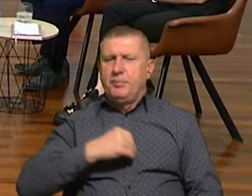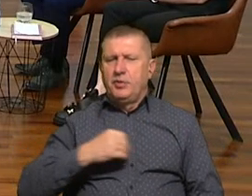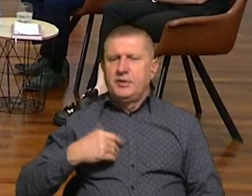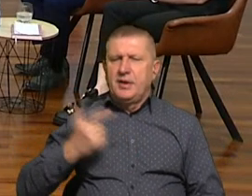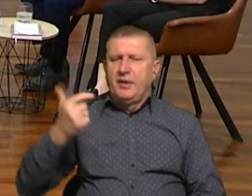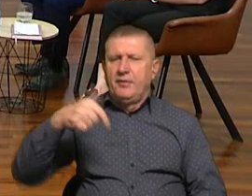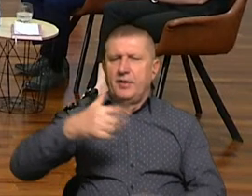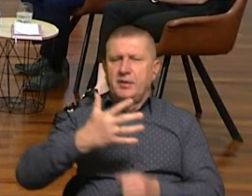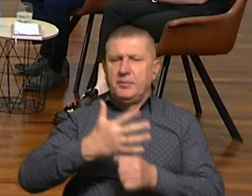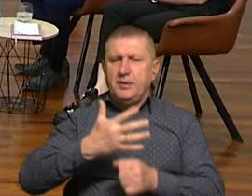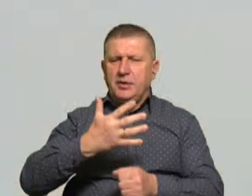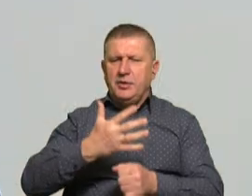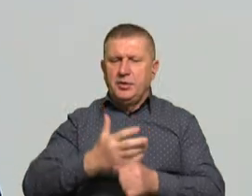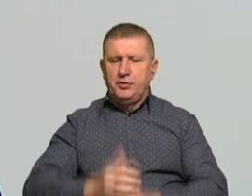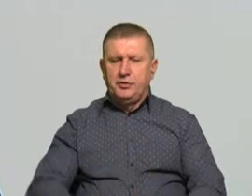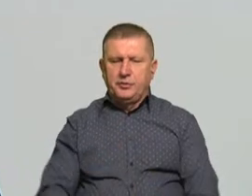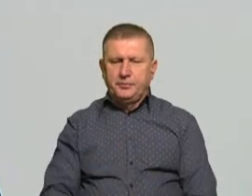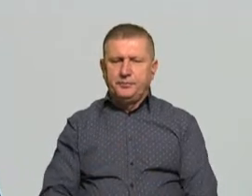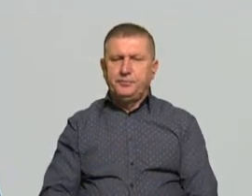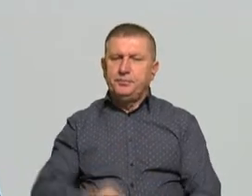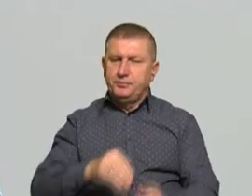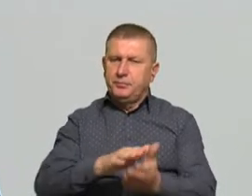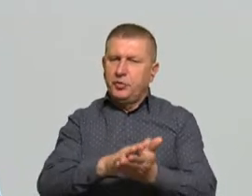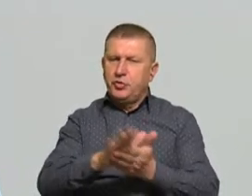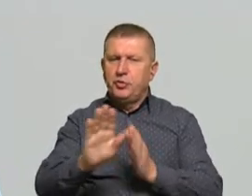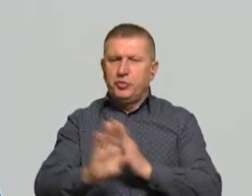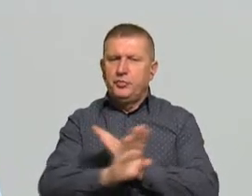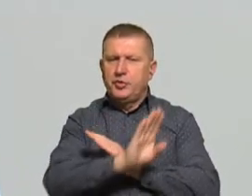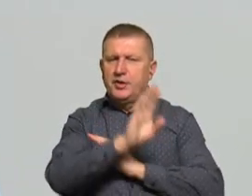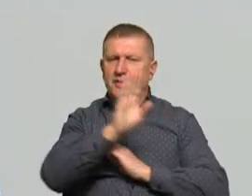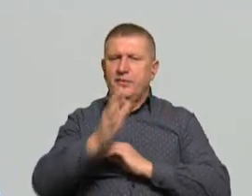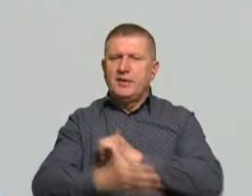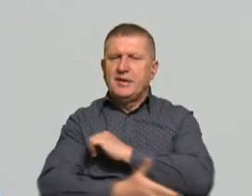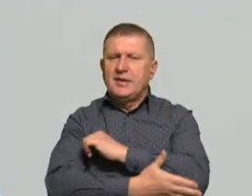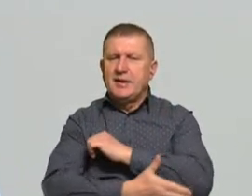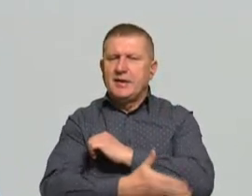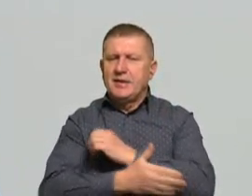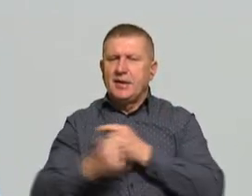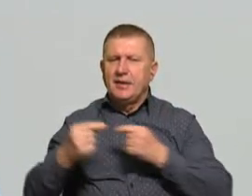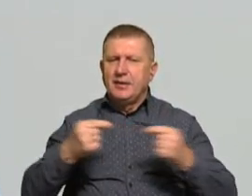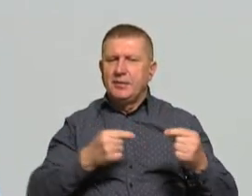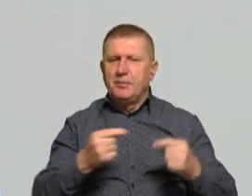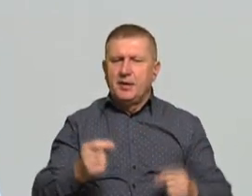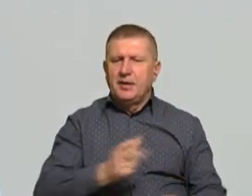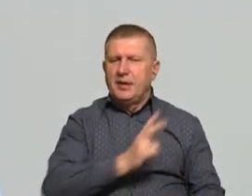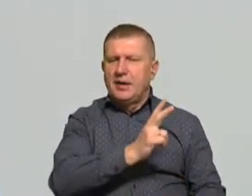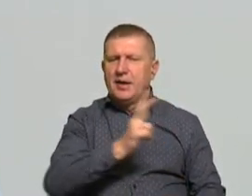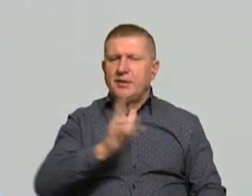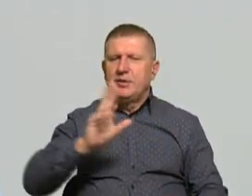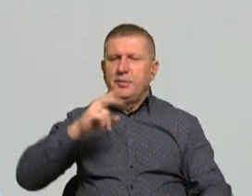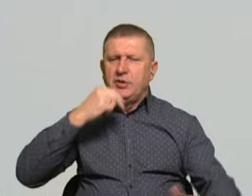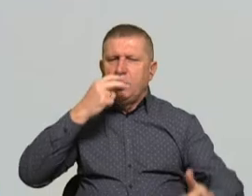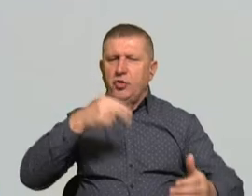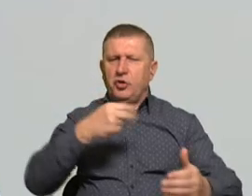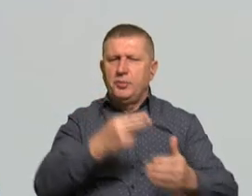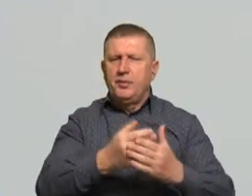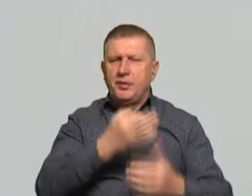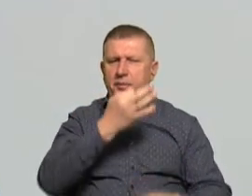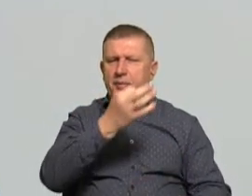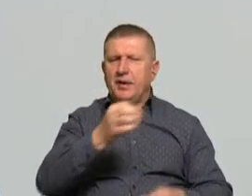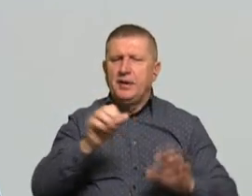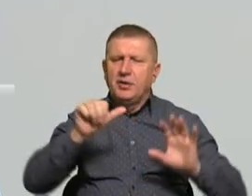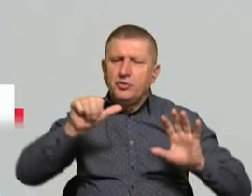Szymon Hołowni. Dzień dobry. Na początku przedstawmy pokrótce zasady debaty. Kandydaci będą odpowiadać na pytania w 6